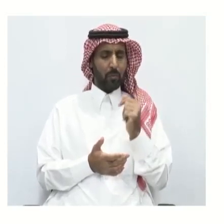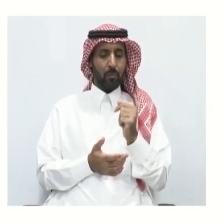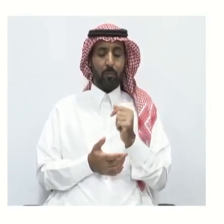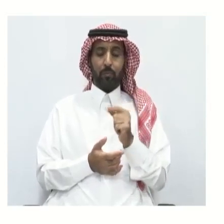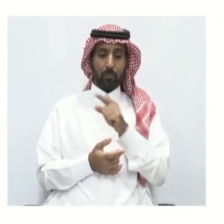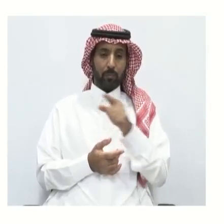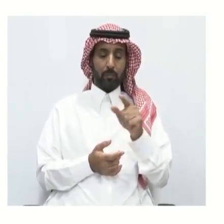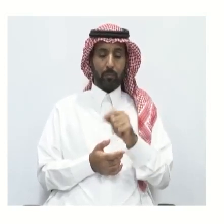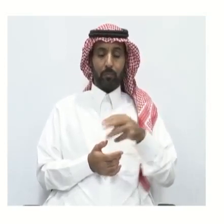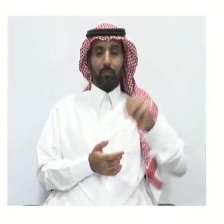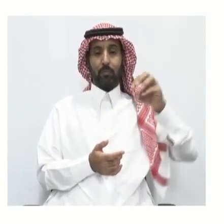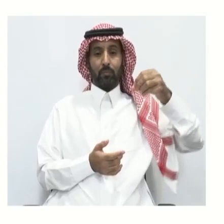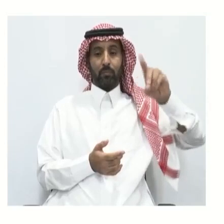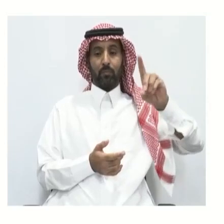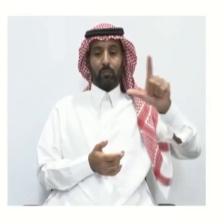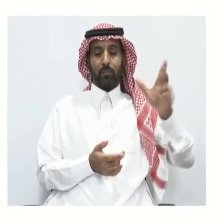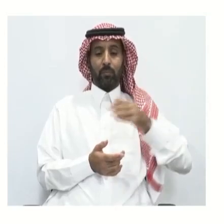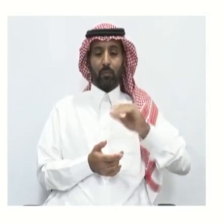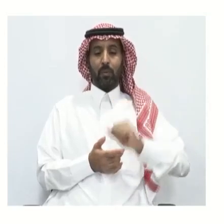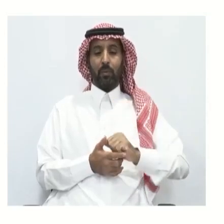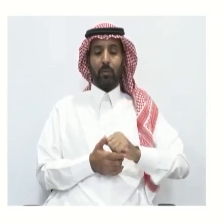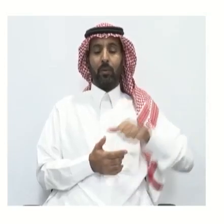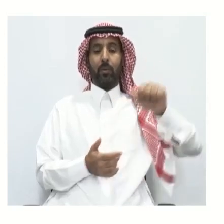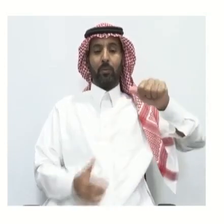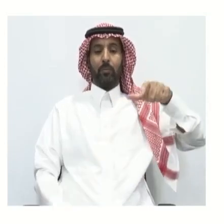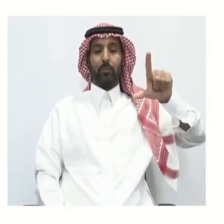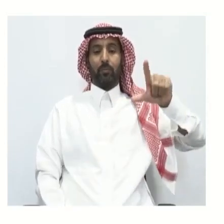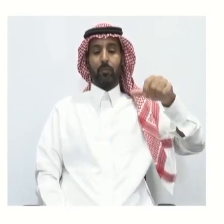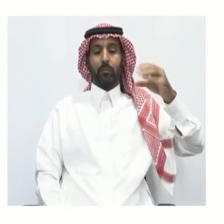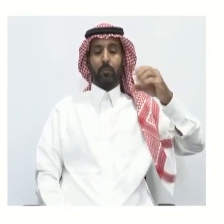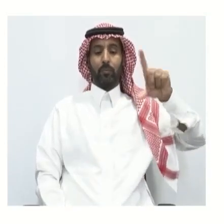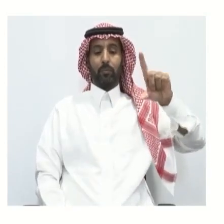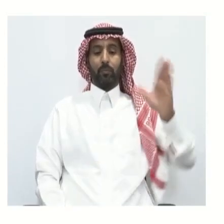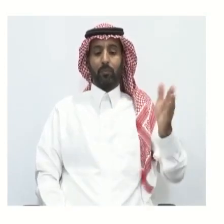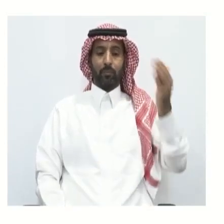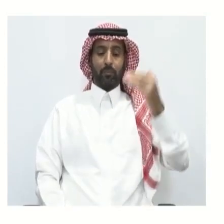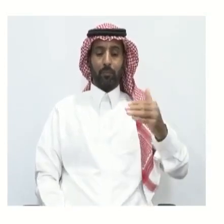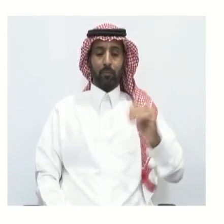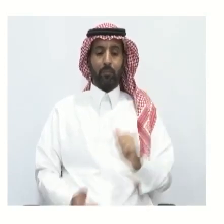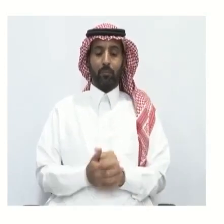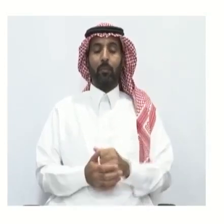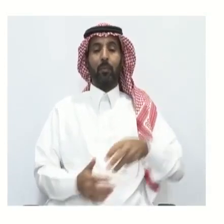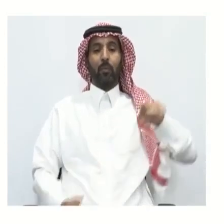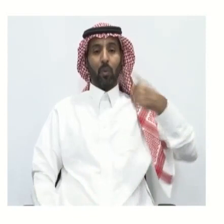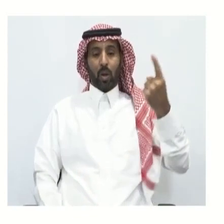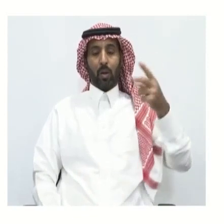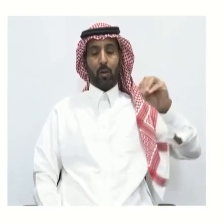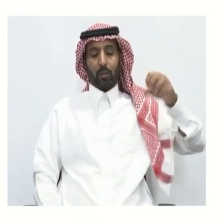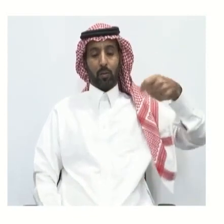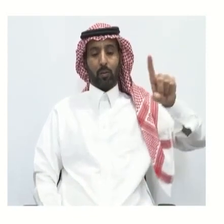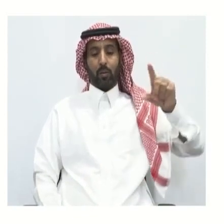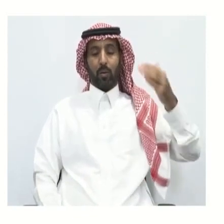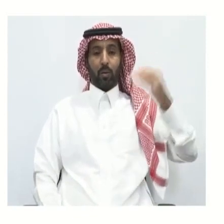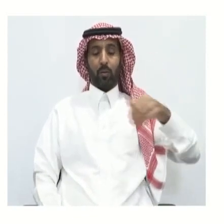مولات هيدروكسيد الالمنيوم وهذا انا اعرفه استخرجناه وهذا هو الناتج الان اذا